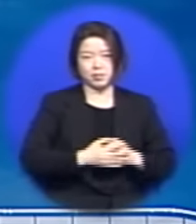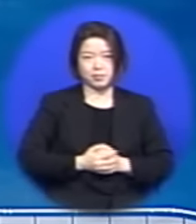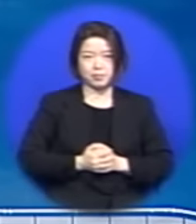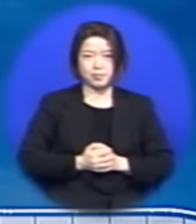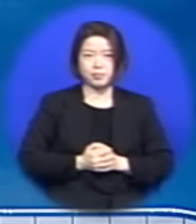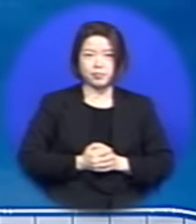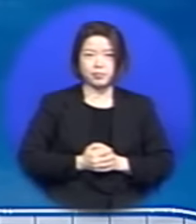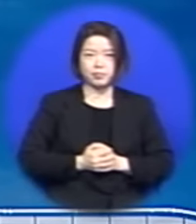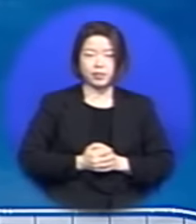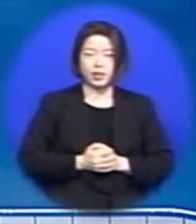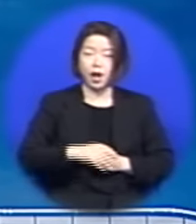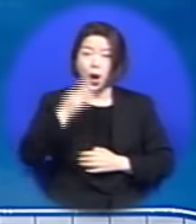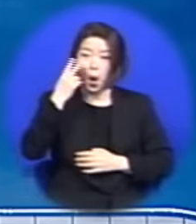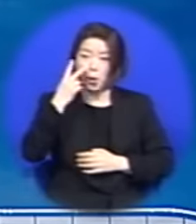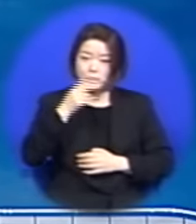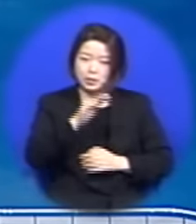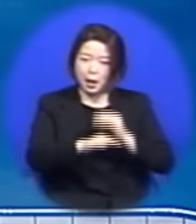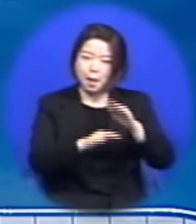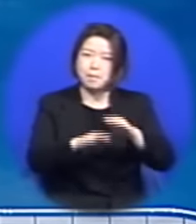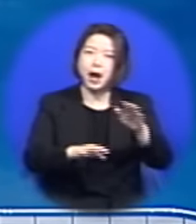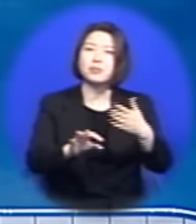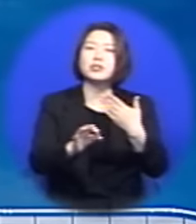잡았어요 혹시